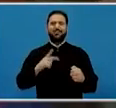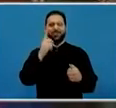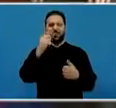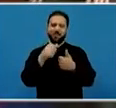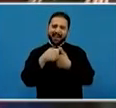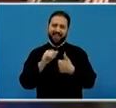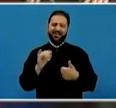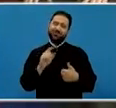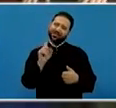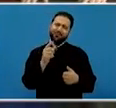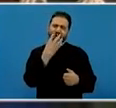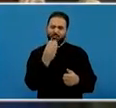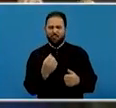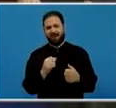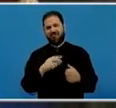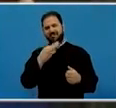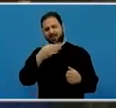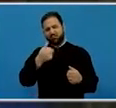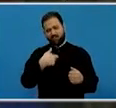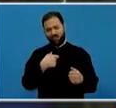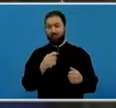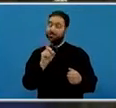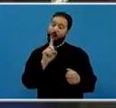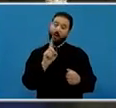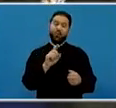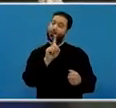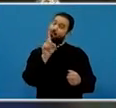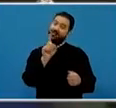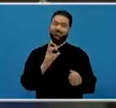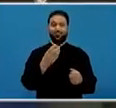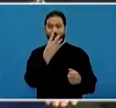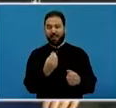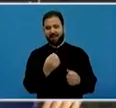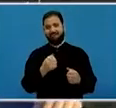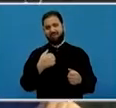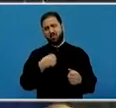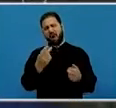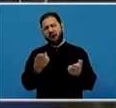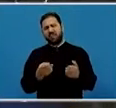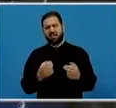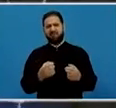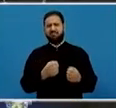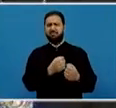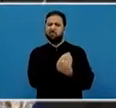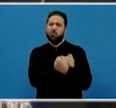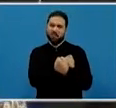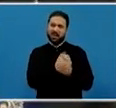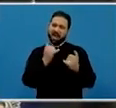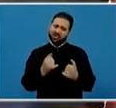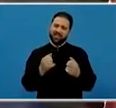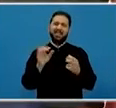plăcere referința dumneavoastră, pentru că de multe ori am participat la această emisiune și mă bucur că mă considerați